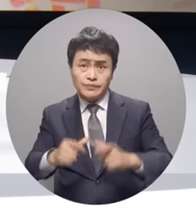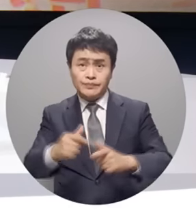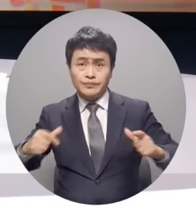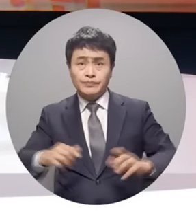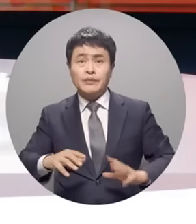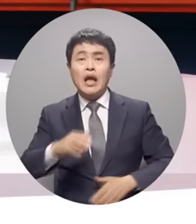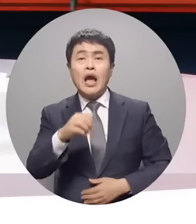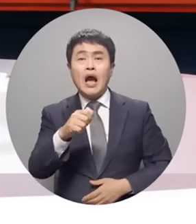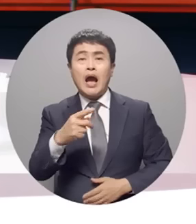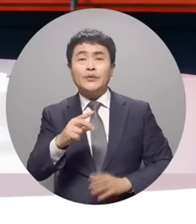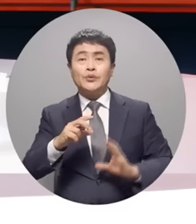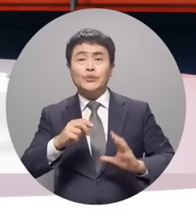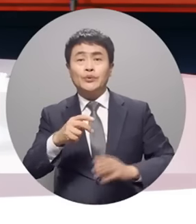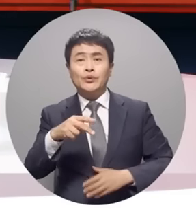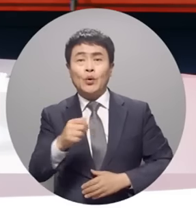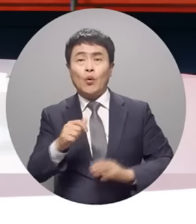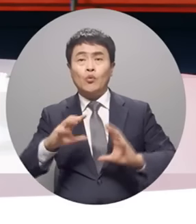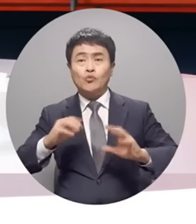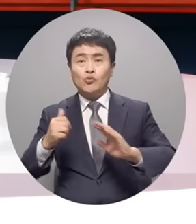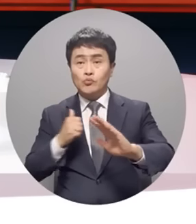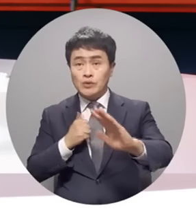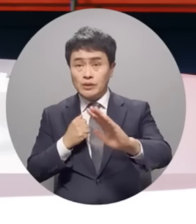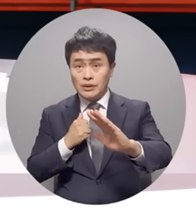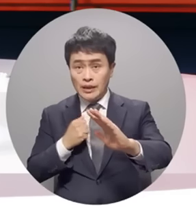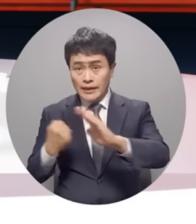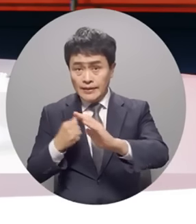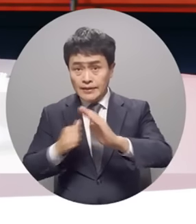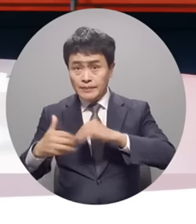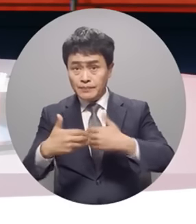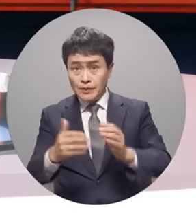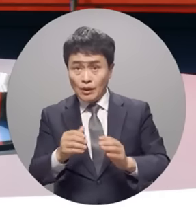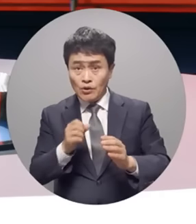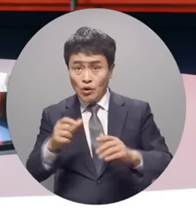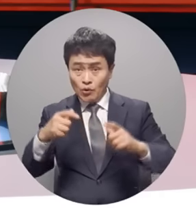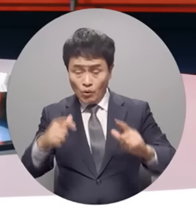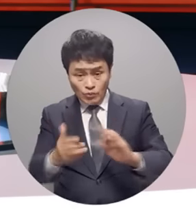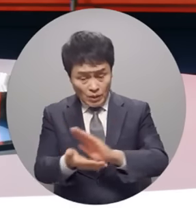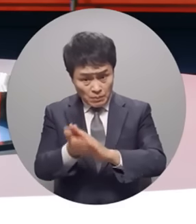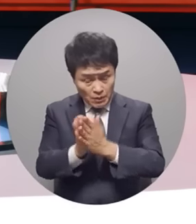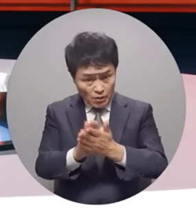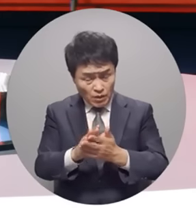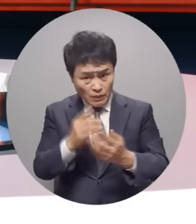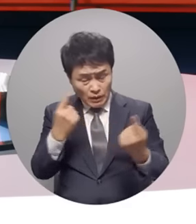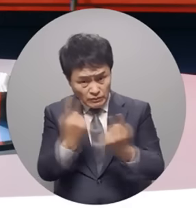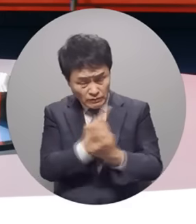대표는 오늘도 여권 내 변화와 쇄신을 촉구했습니다. 나세훈 기자입니다.